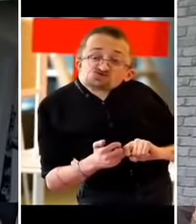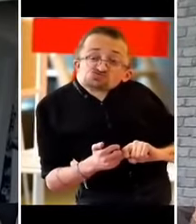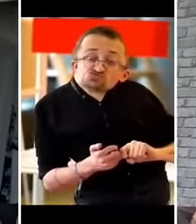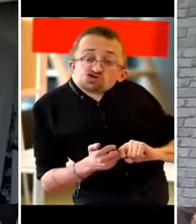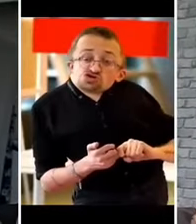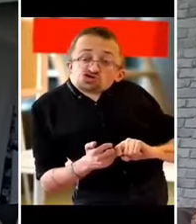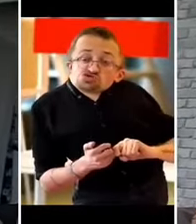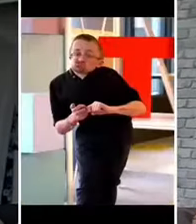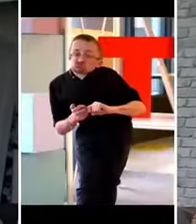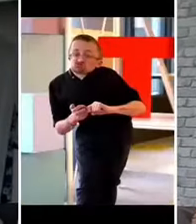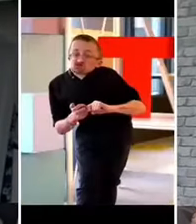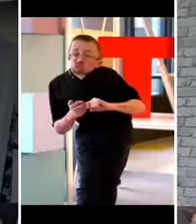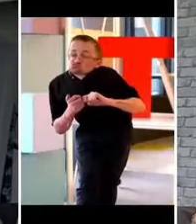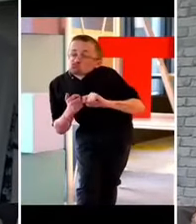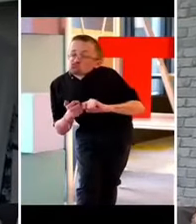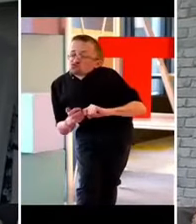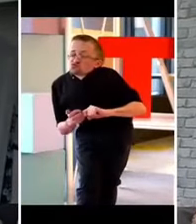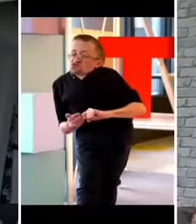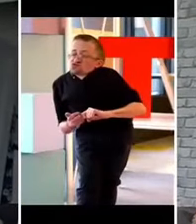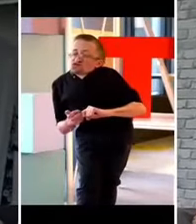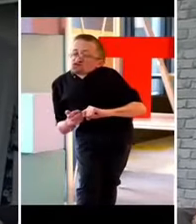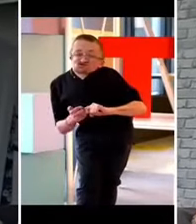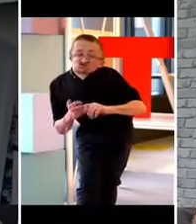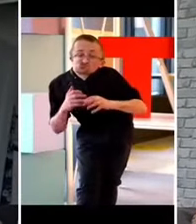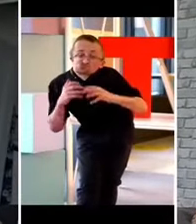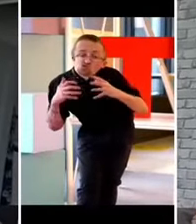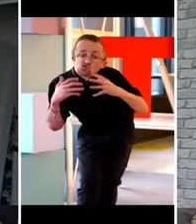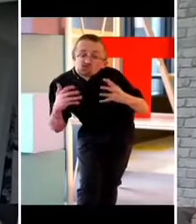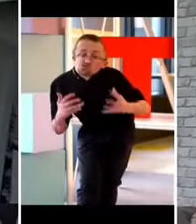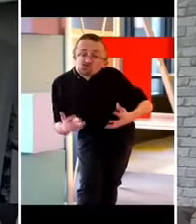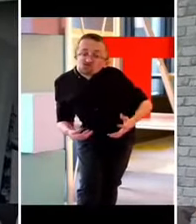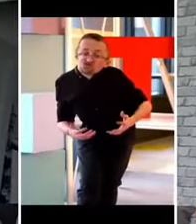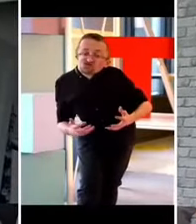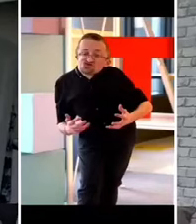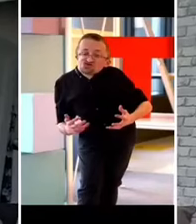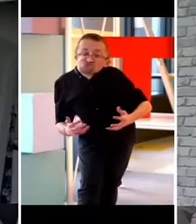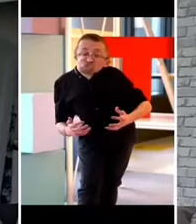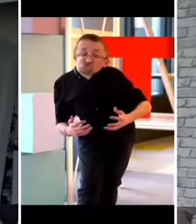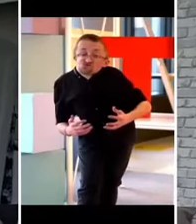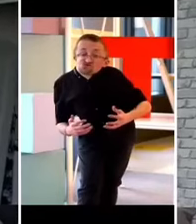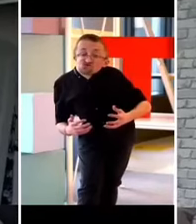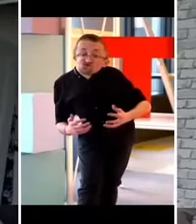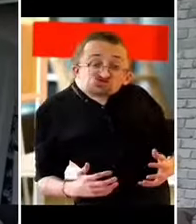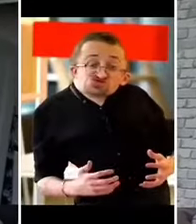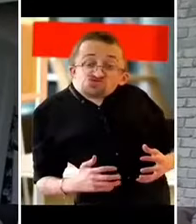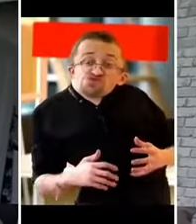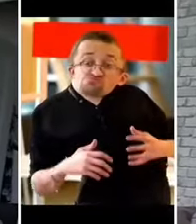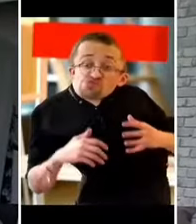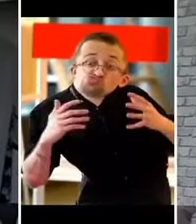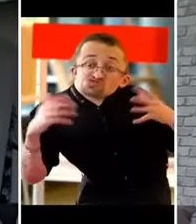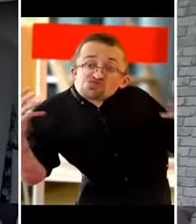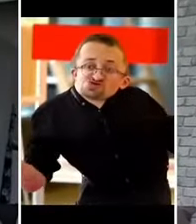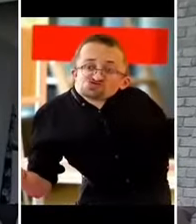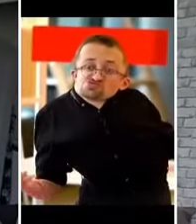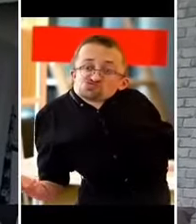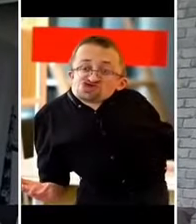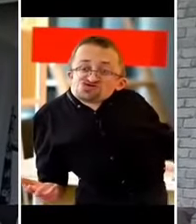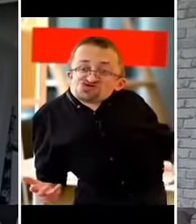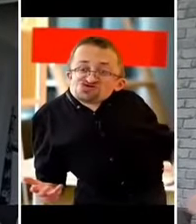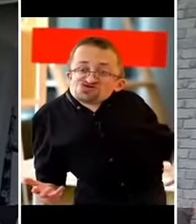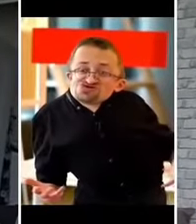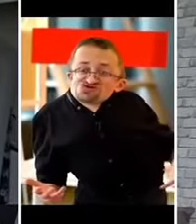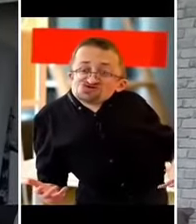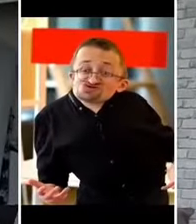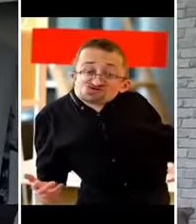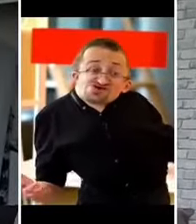Et vous savez ce qui est le plus beau, c'est que ce nouveau combat mené, je n'ai même pas eu l'impression de le